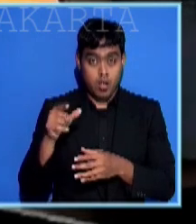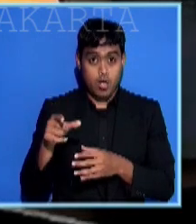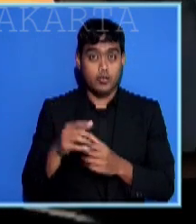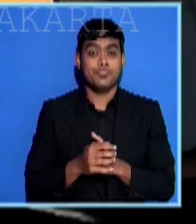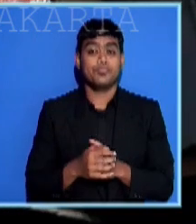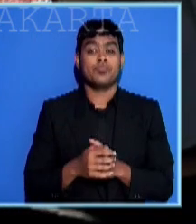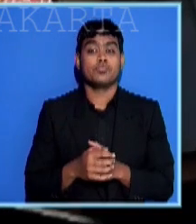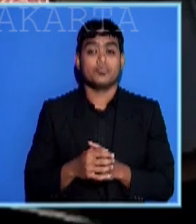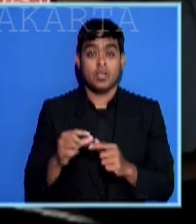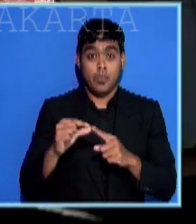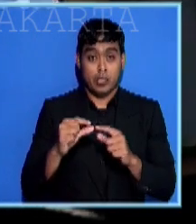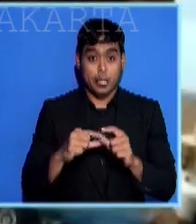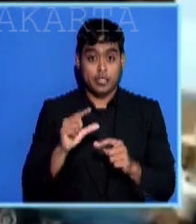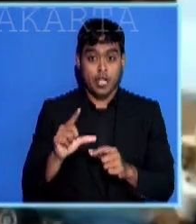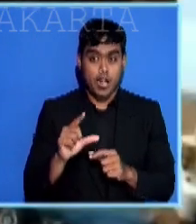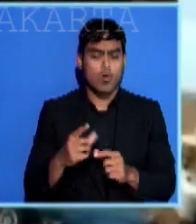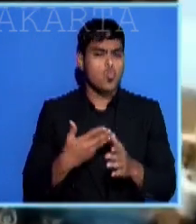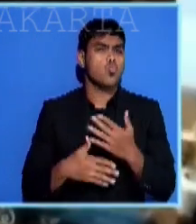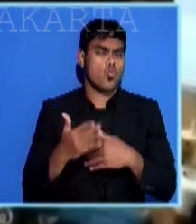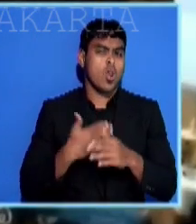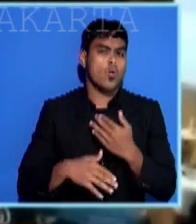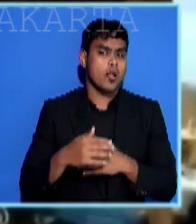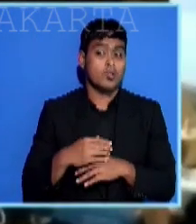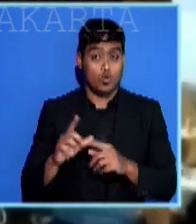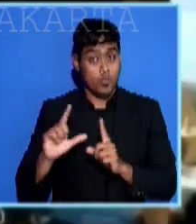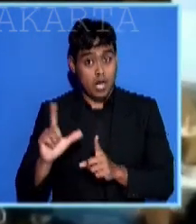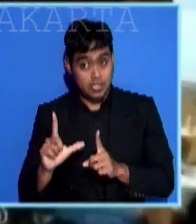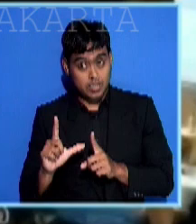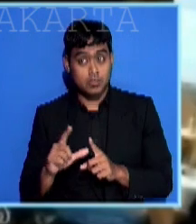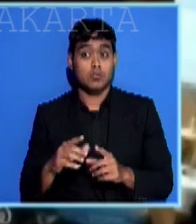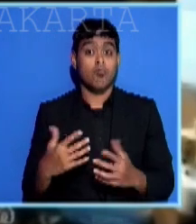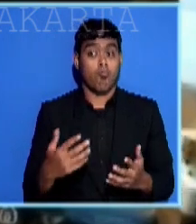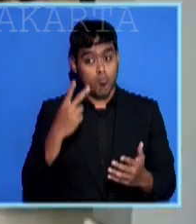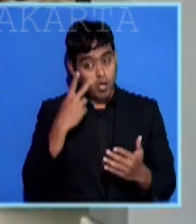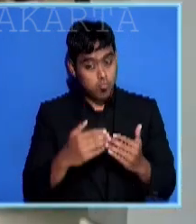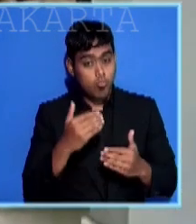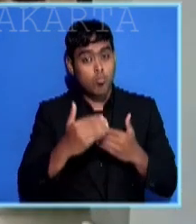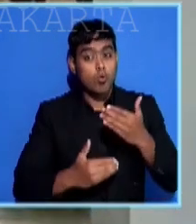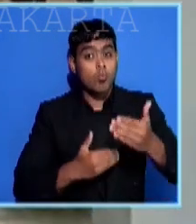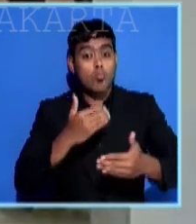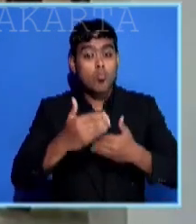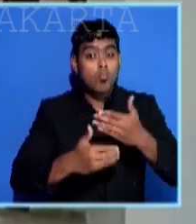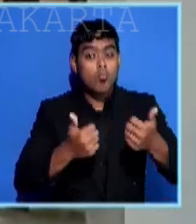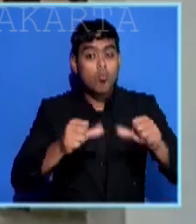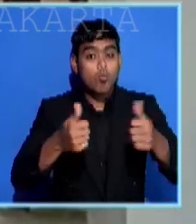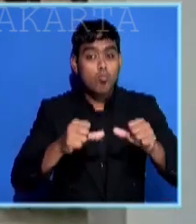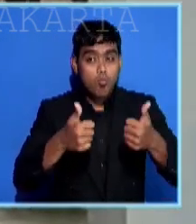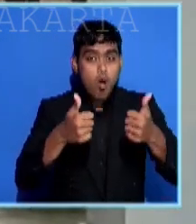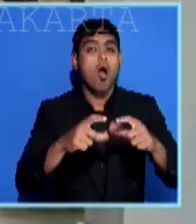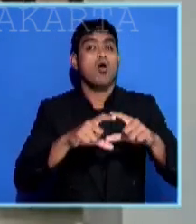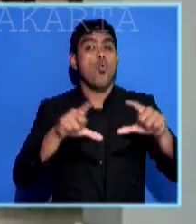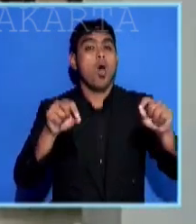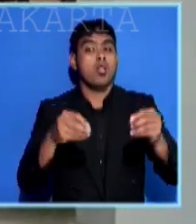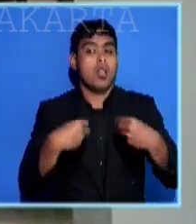direkomendasikan dilakukan pemungutan suara ulang berjumlah 17 namun dalam beberapa hari ini ternyata skpsu bertambah menjadi